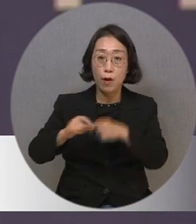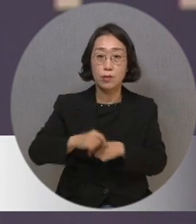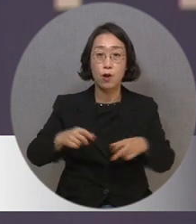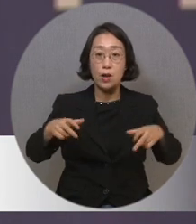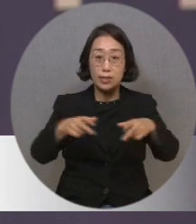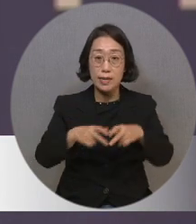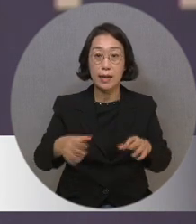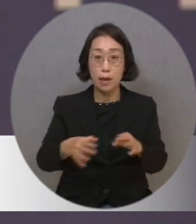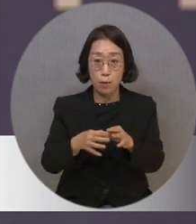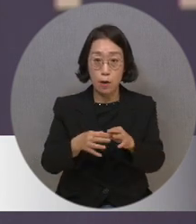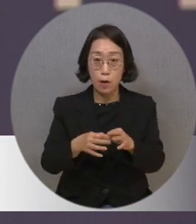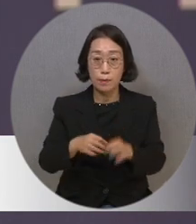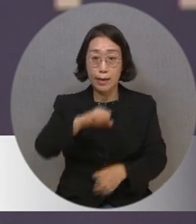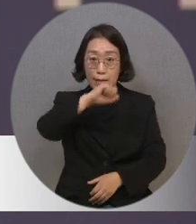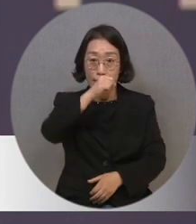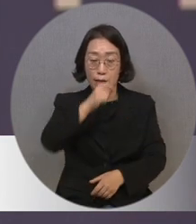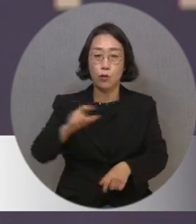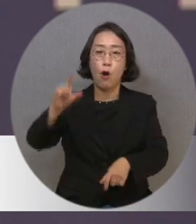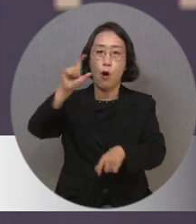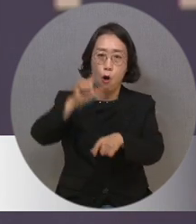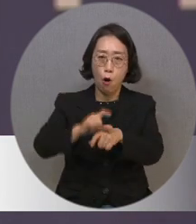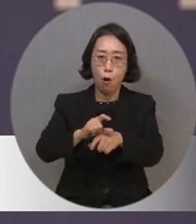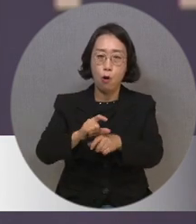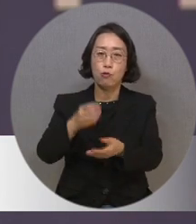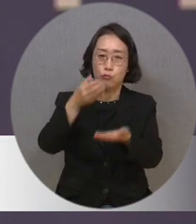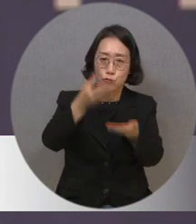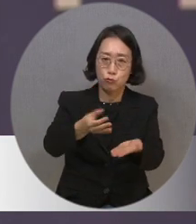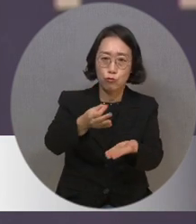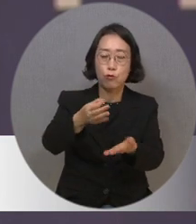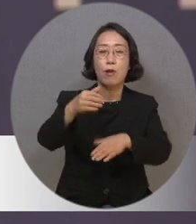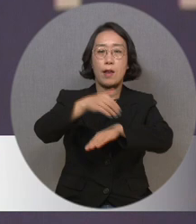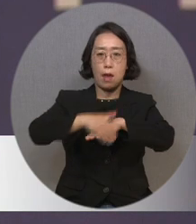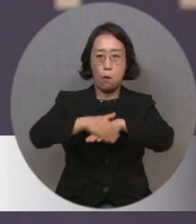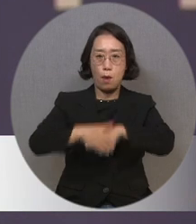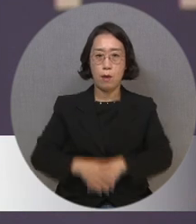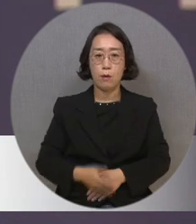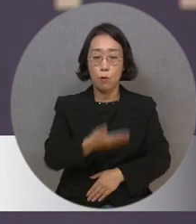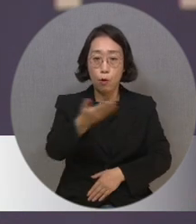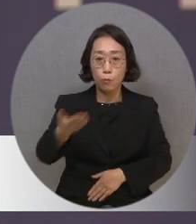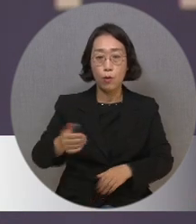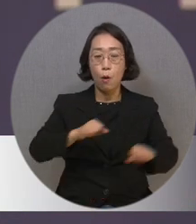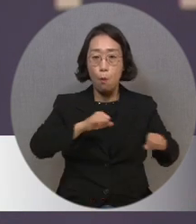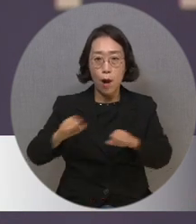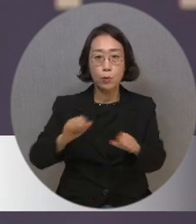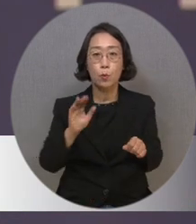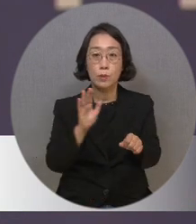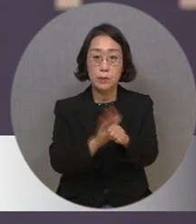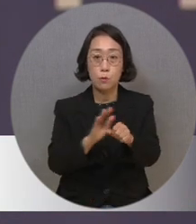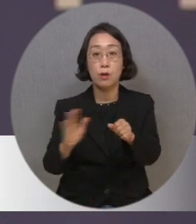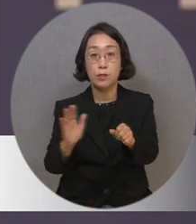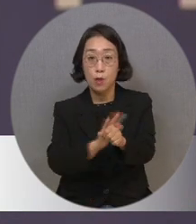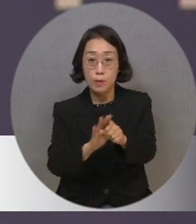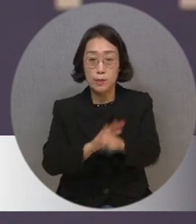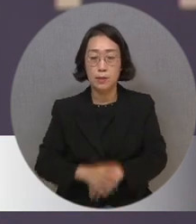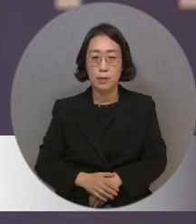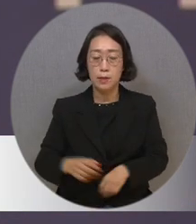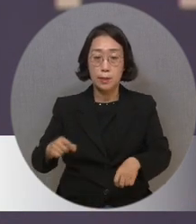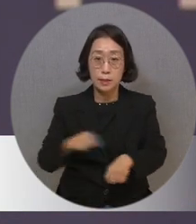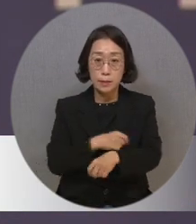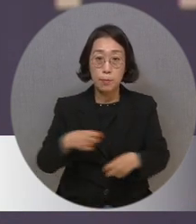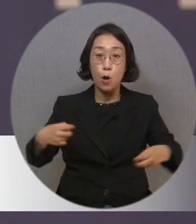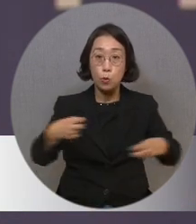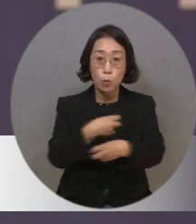예산은 증액 편성하였습니다. 이를 통해 장애인 활동 지원 서비스와 특별 교통수단